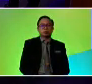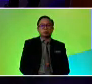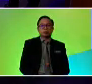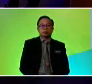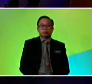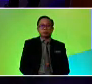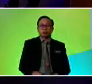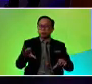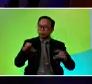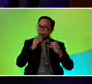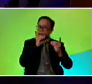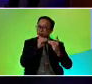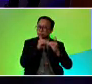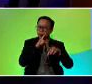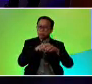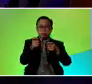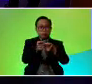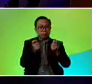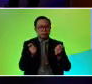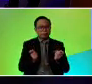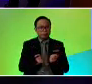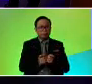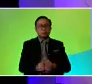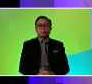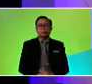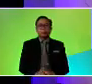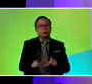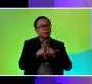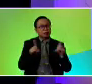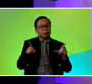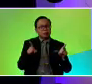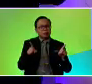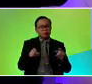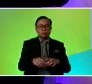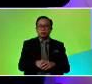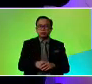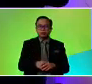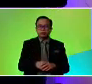dia buat pertemuan di taman contoh seperti tapi kasih itu